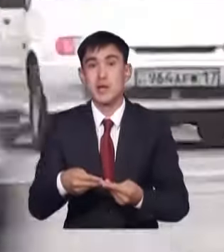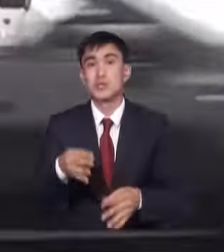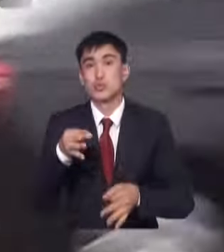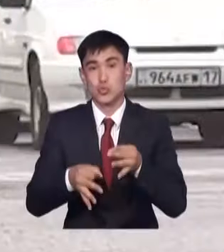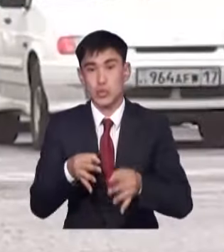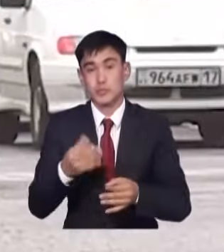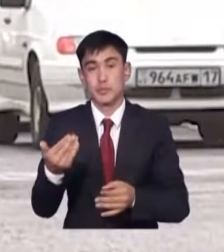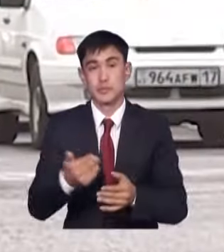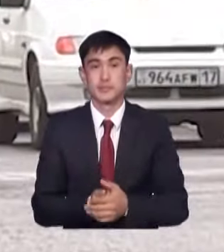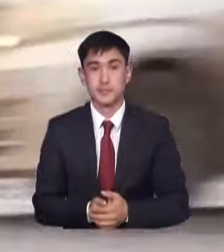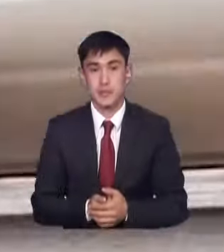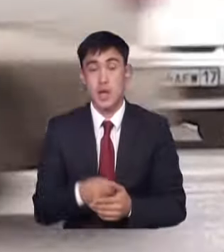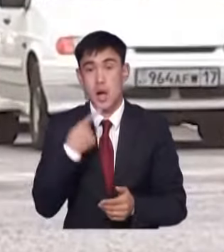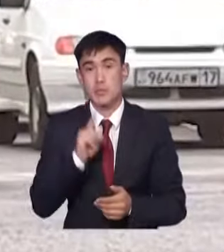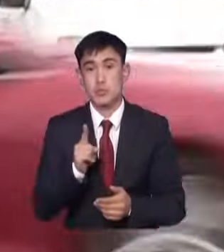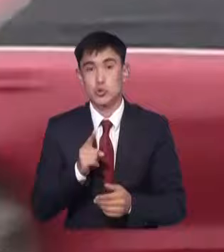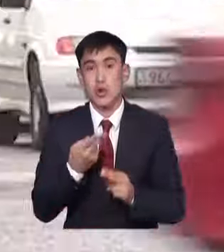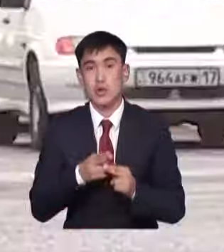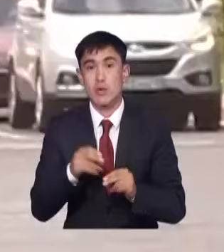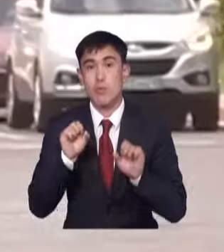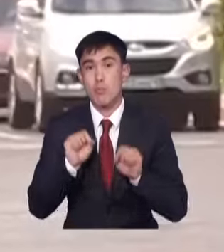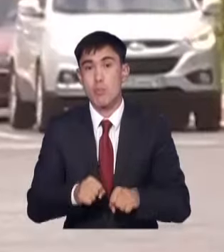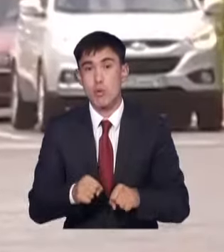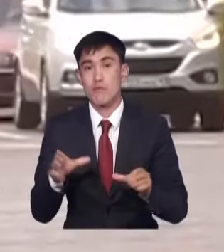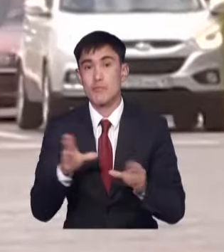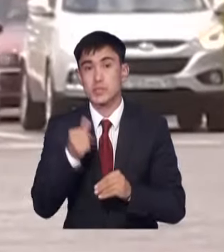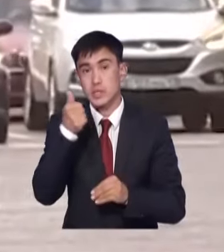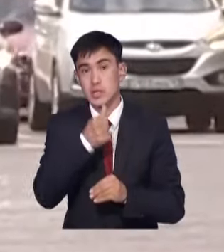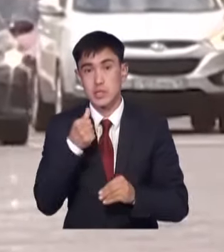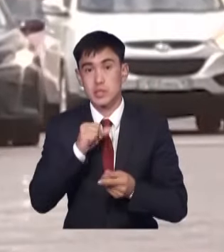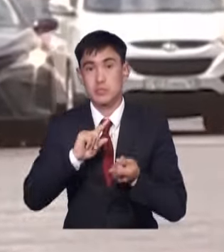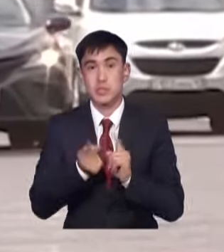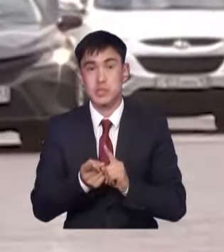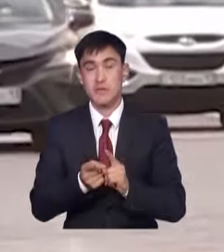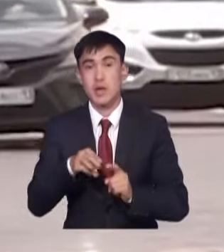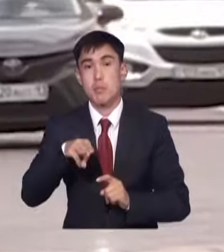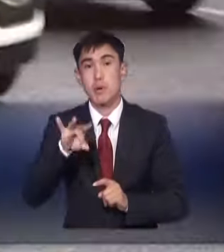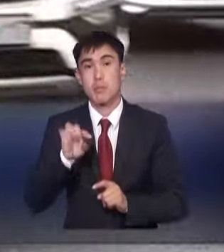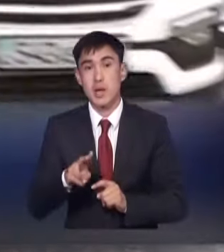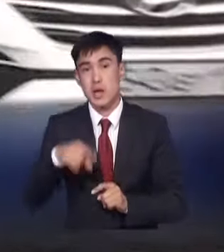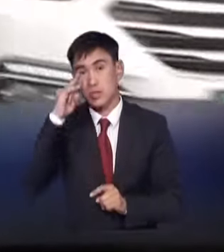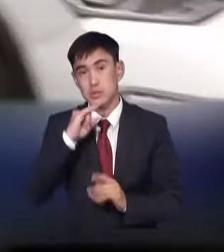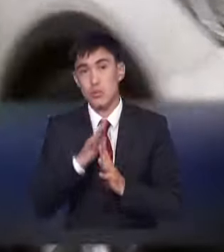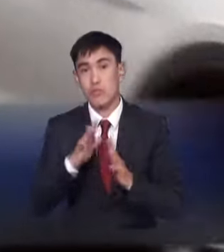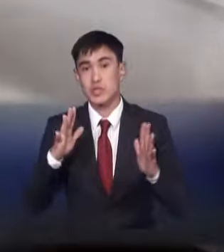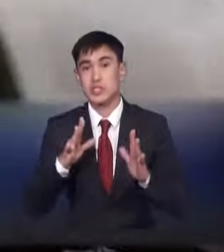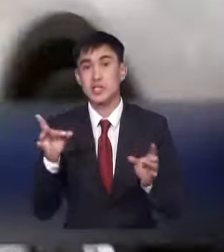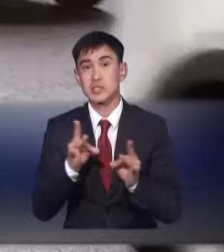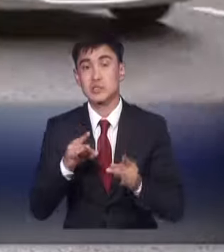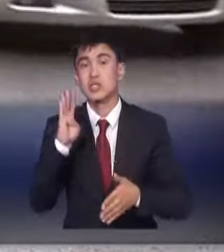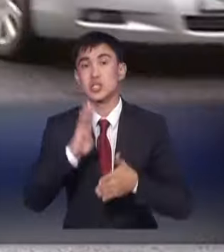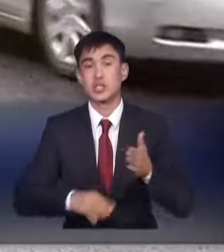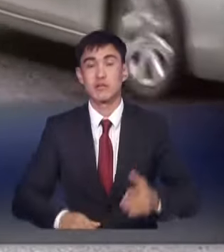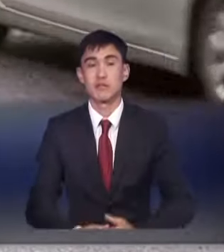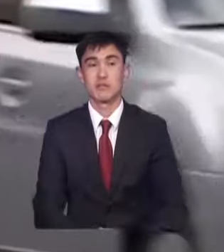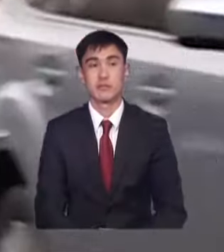непосредственно судебным приставом стоит отметить что в этом году вместе с изменением ставки МРП в Казахстане увеличились и